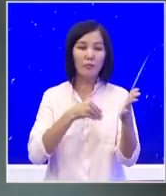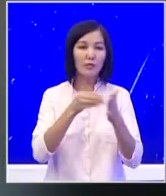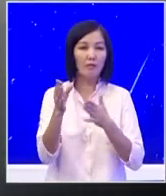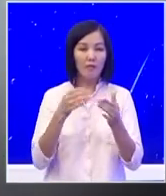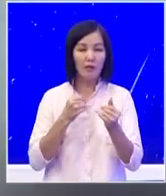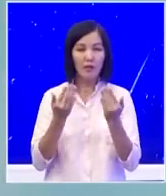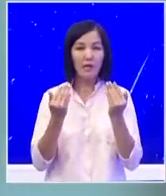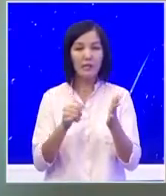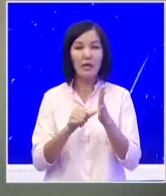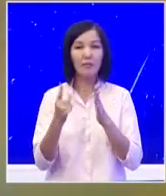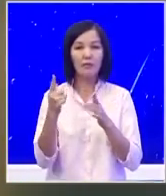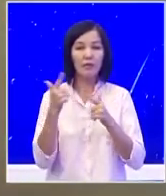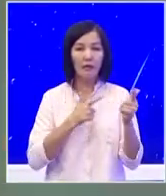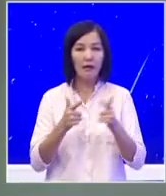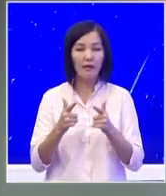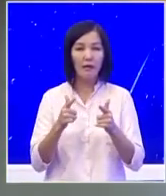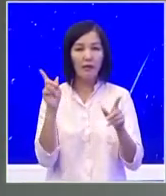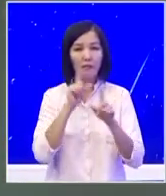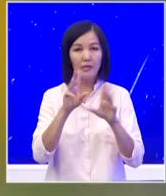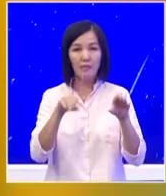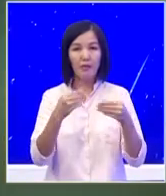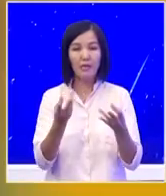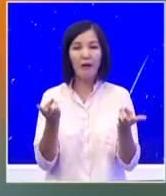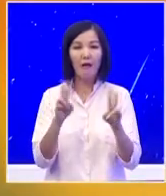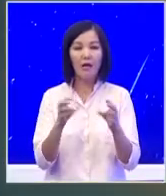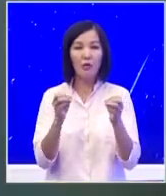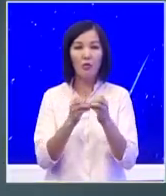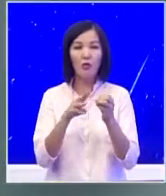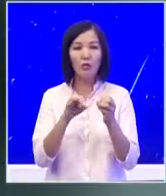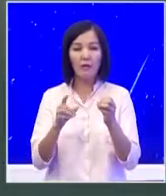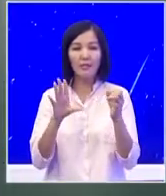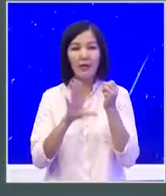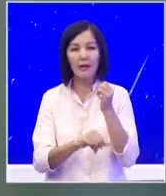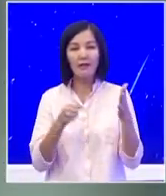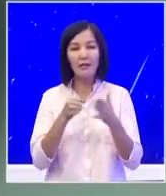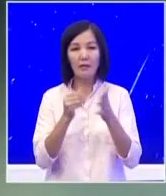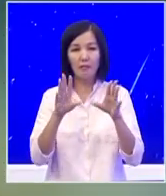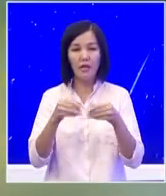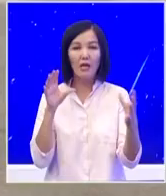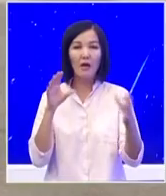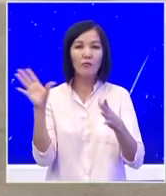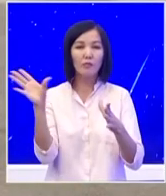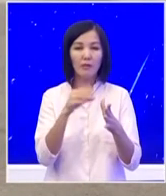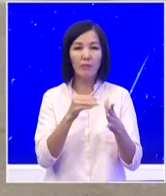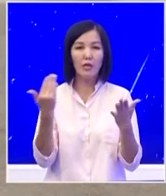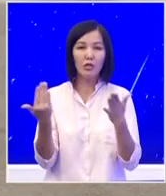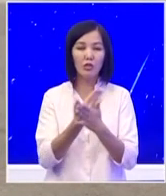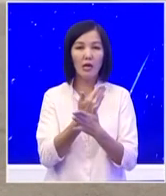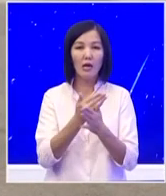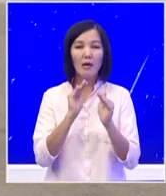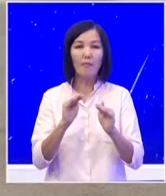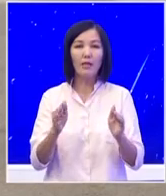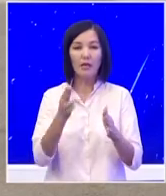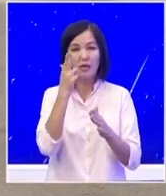Бүгінге оның 61-і дайын, мектептерге үлестірілді. Қалған 10-ы тамыздың аяғында беріледі. Автобустардың барлығы да жаңа,